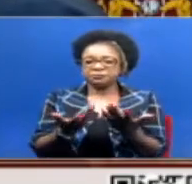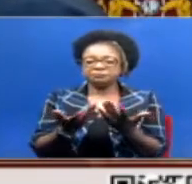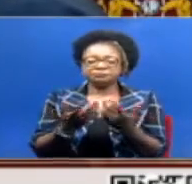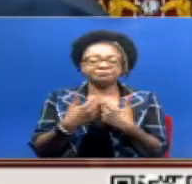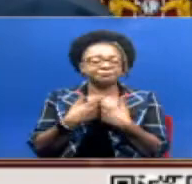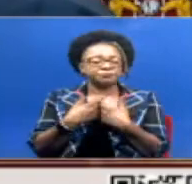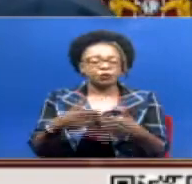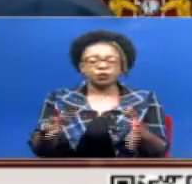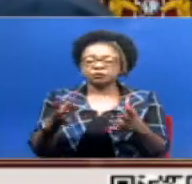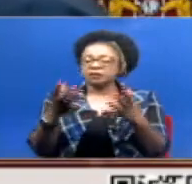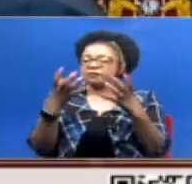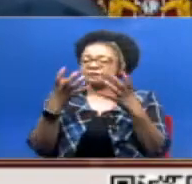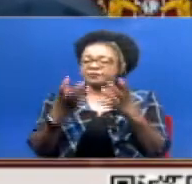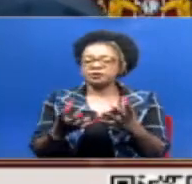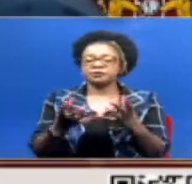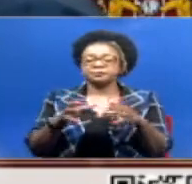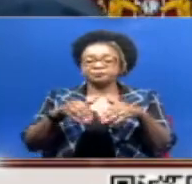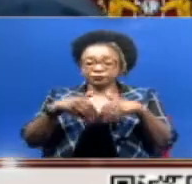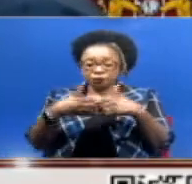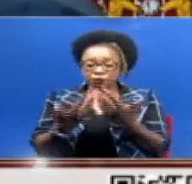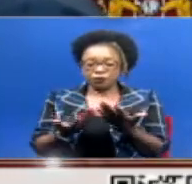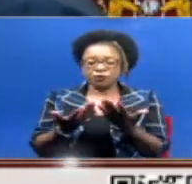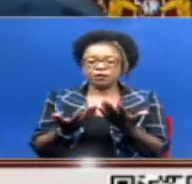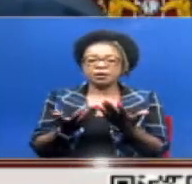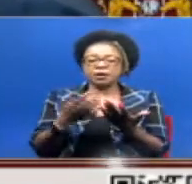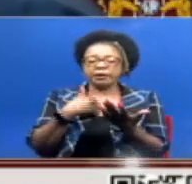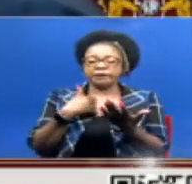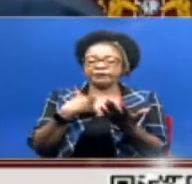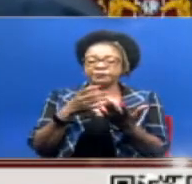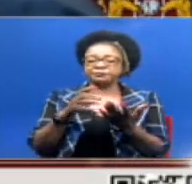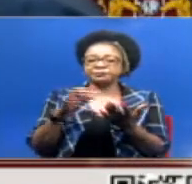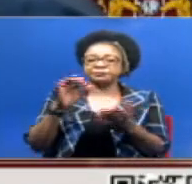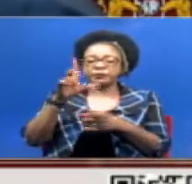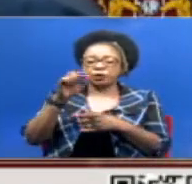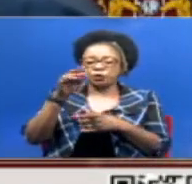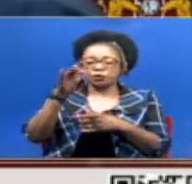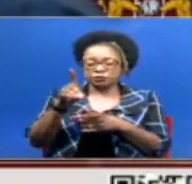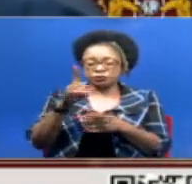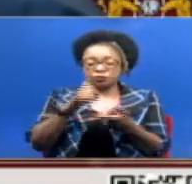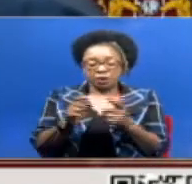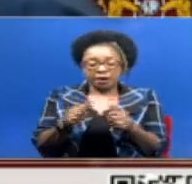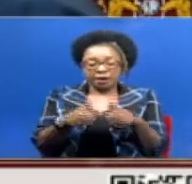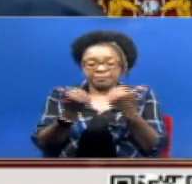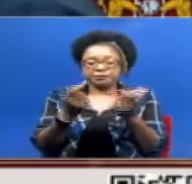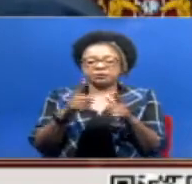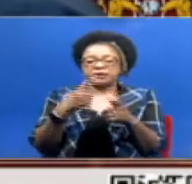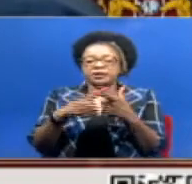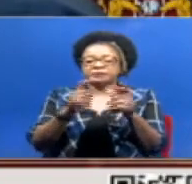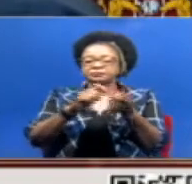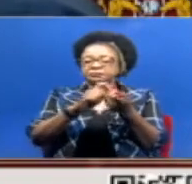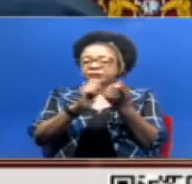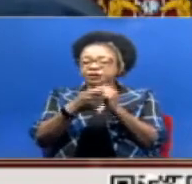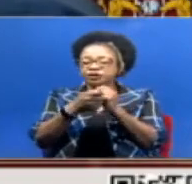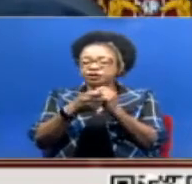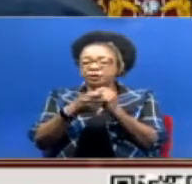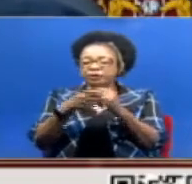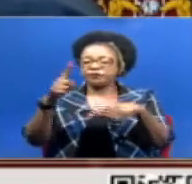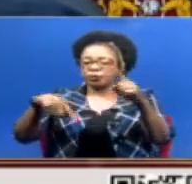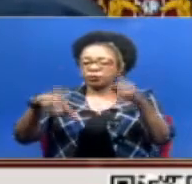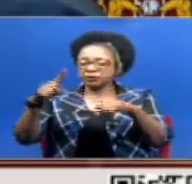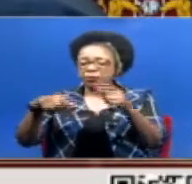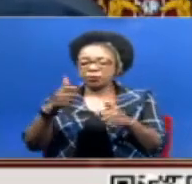big generation or a very big load, what then happens would be a change in frequency that is